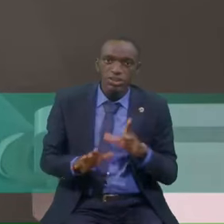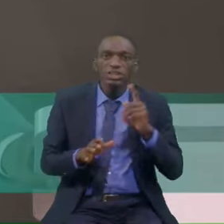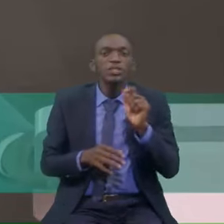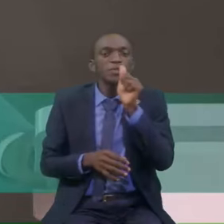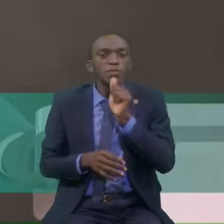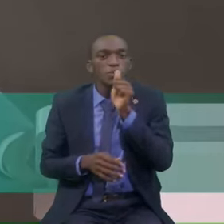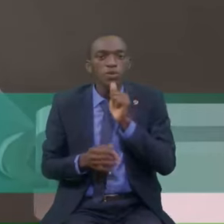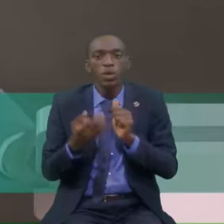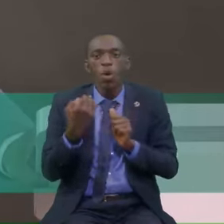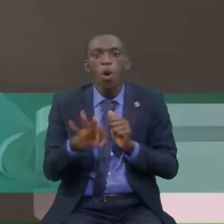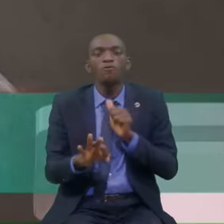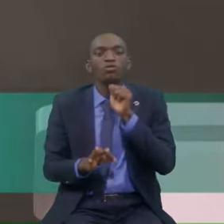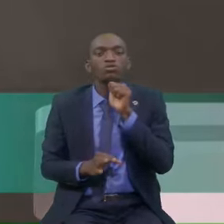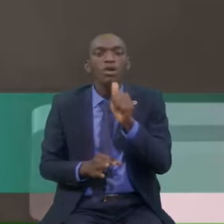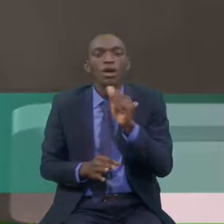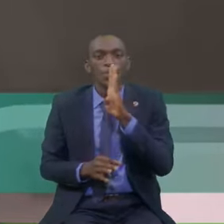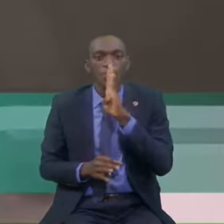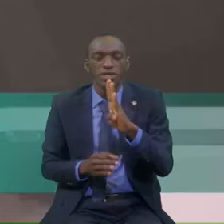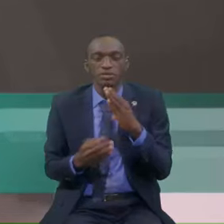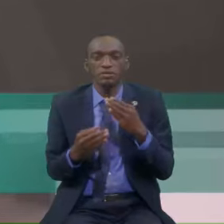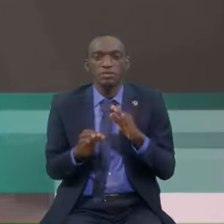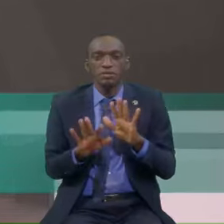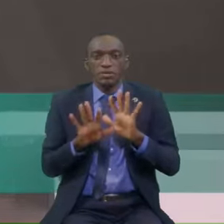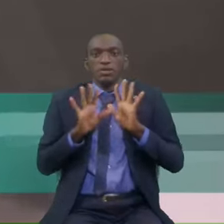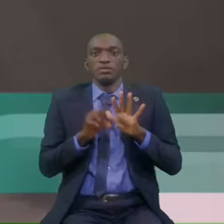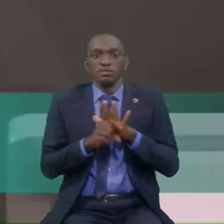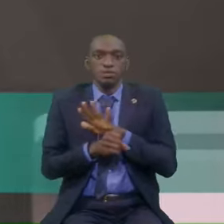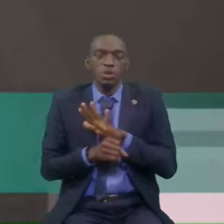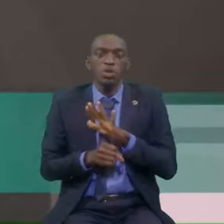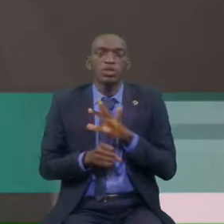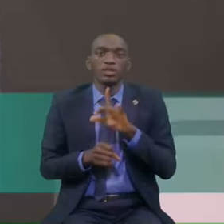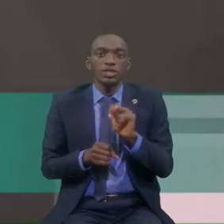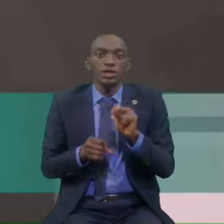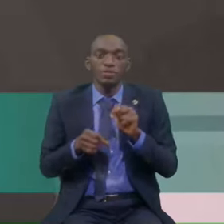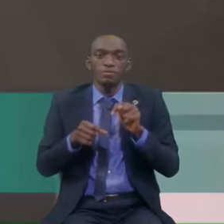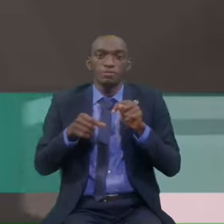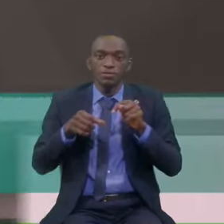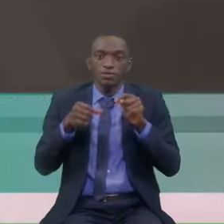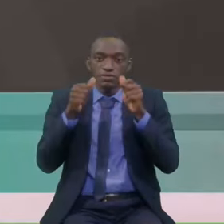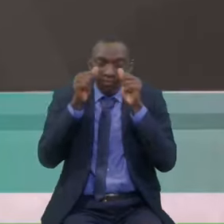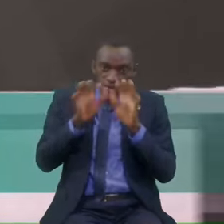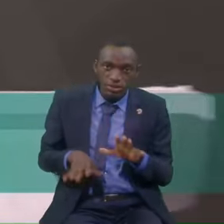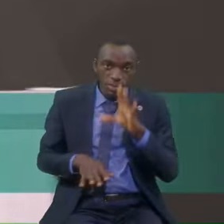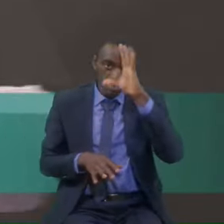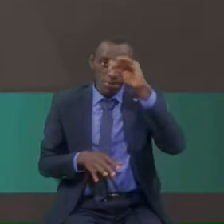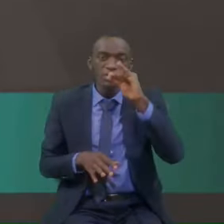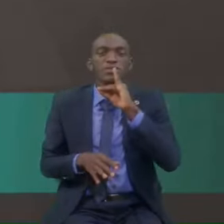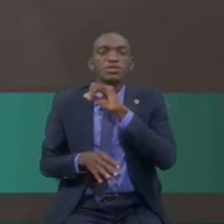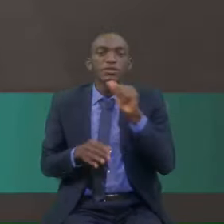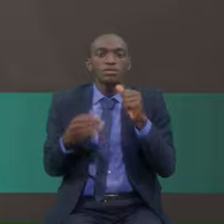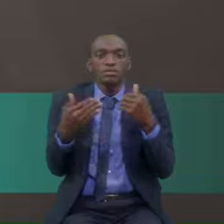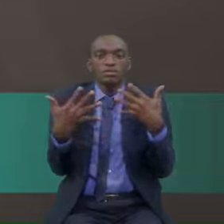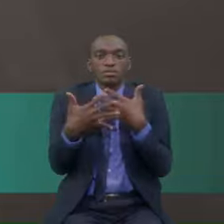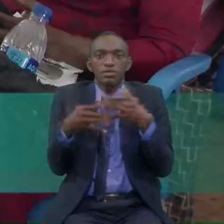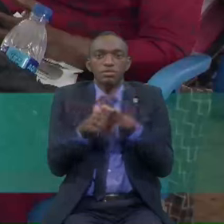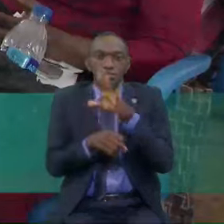secret. Pour ne pas être craintif. L'homme qui se fatigue, c'est un homme craintif.